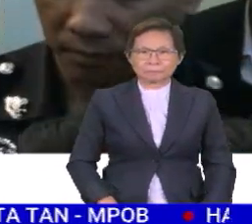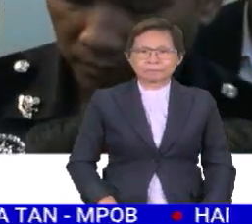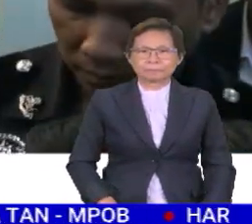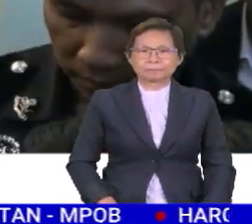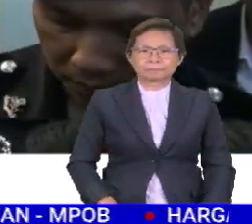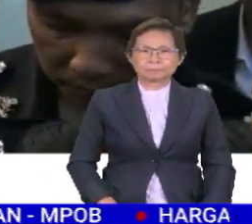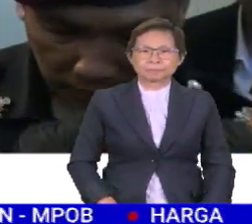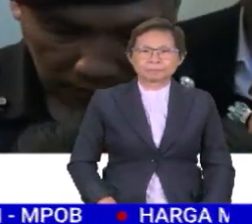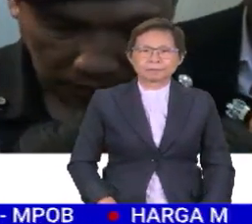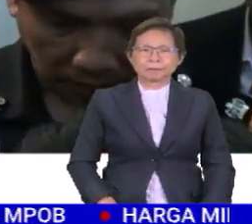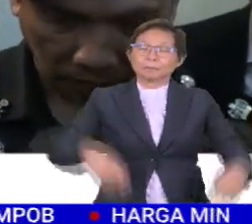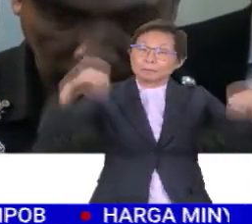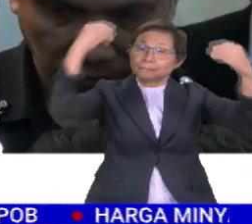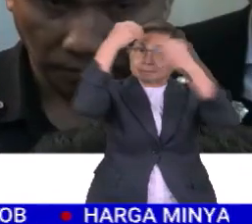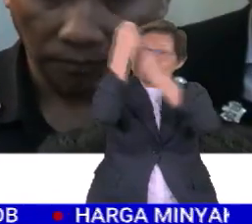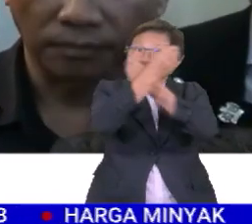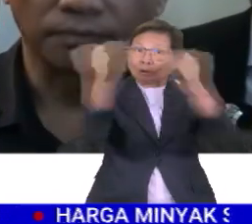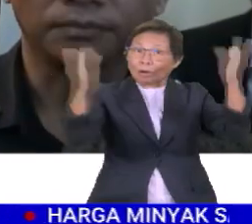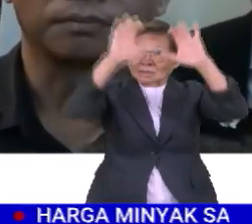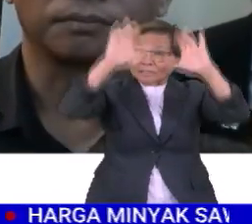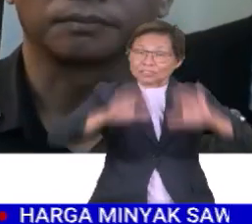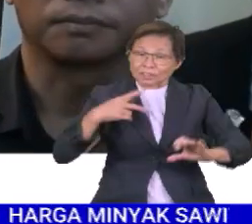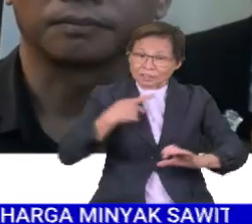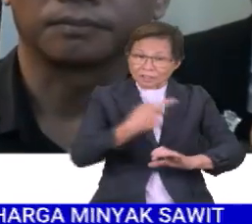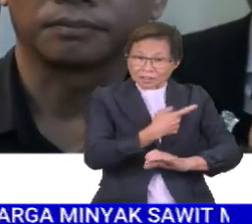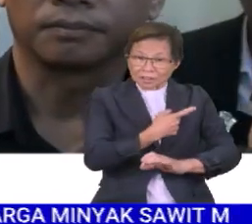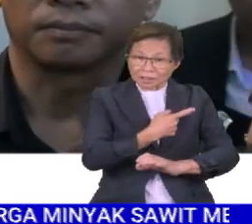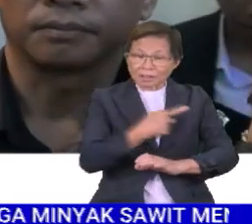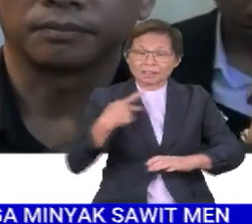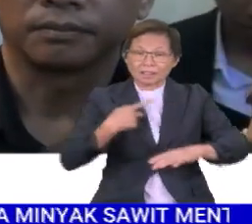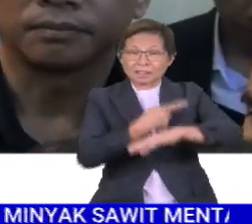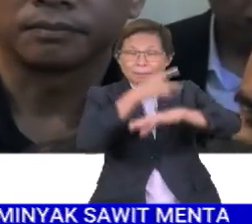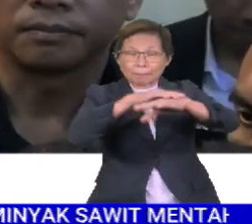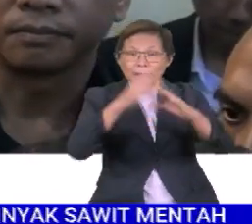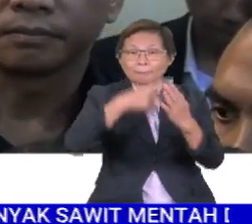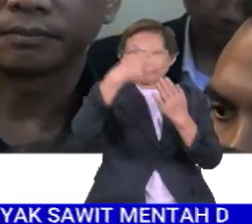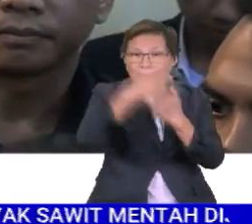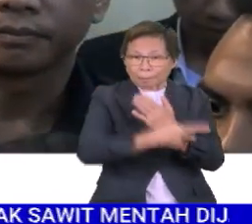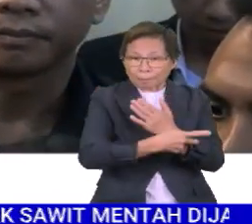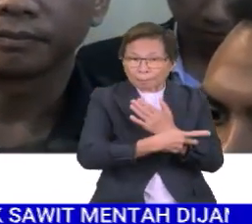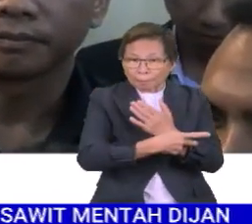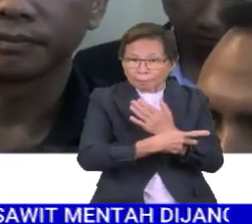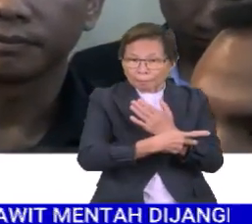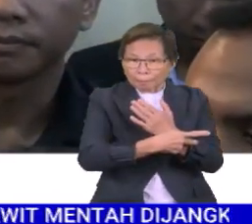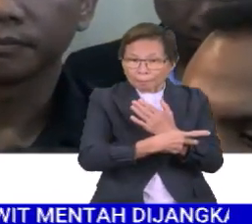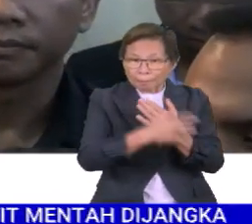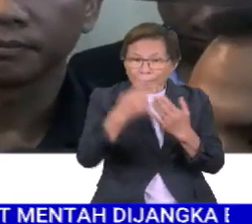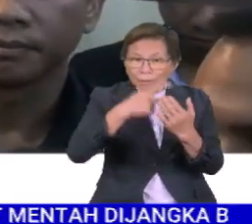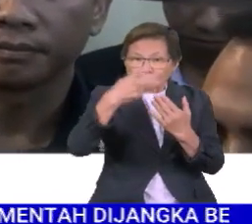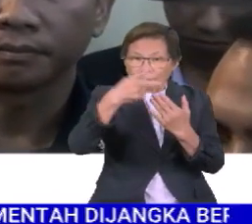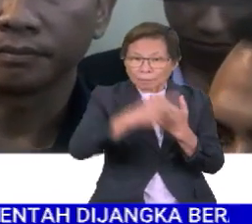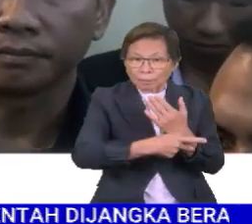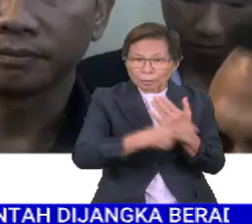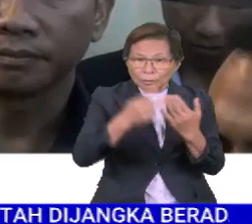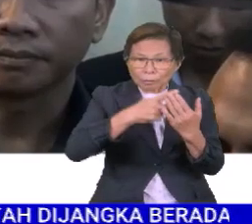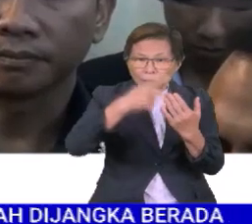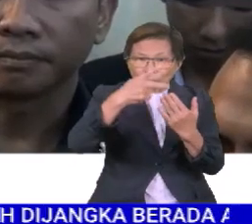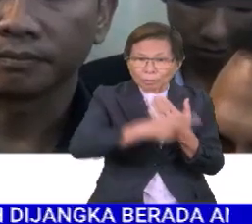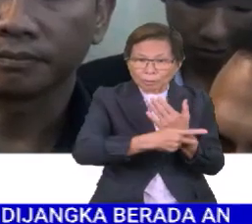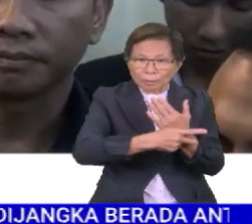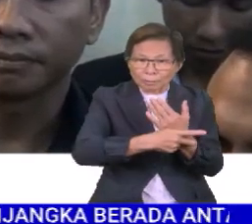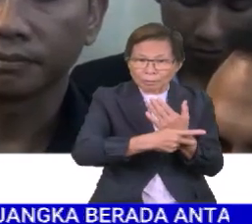Bila saya sampaikan bahawa pendekatan kita soal kebajikan, kita panggil program rahmah. Itu akan kita jadikan